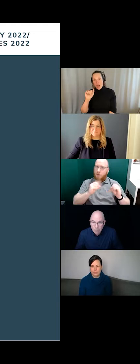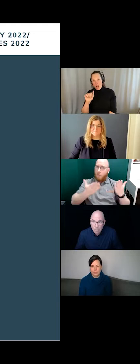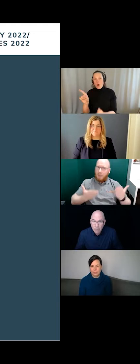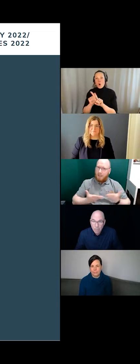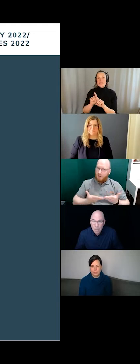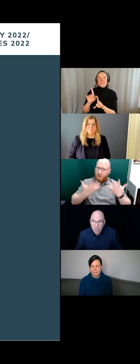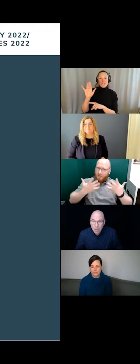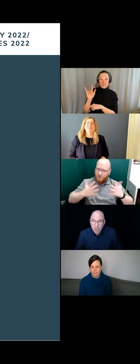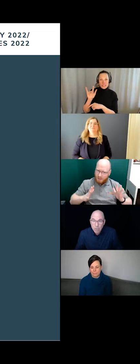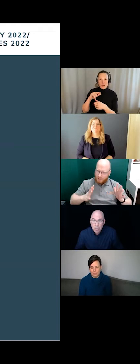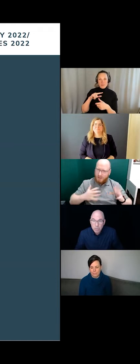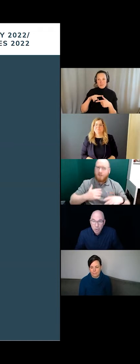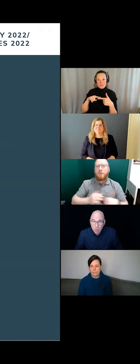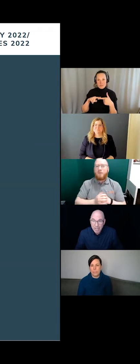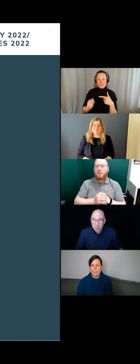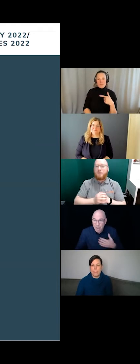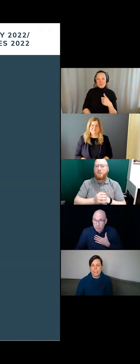et de Cynthia.